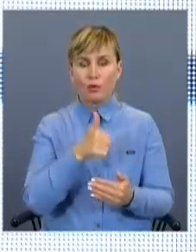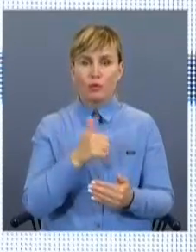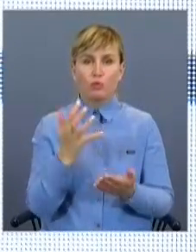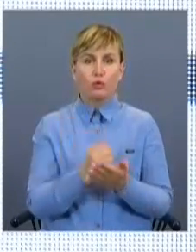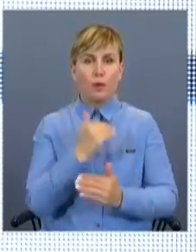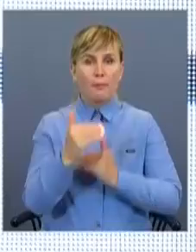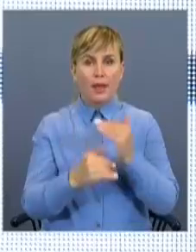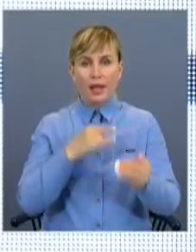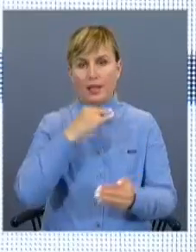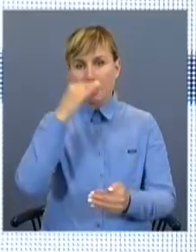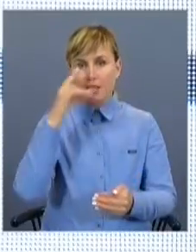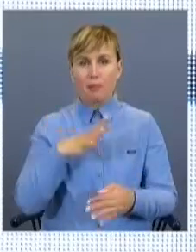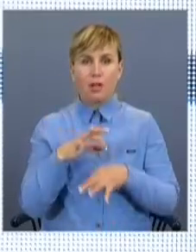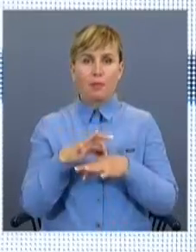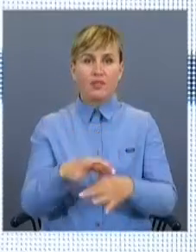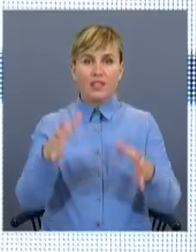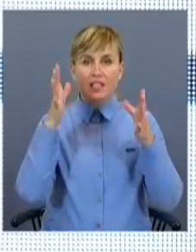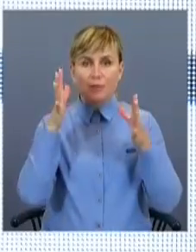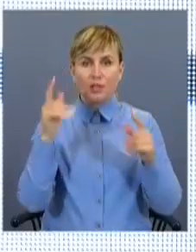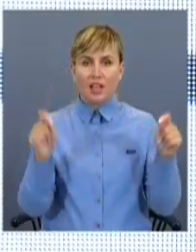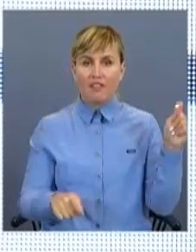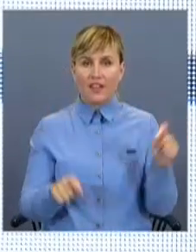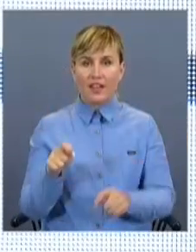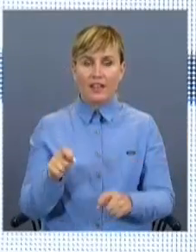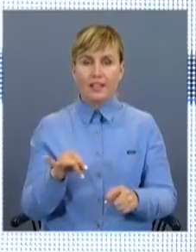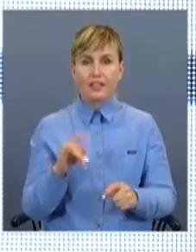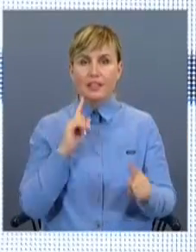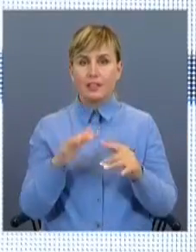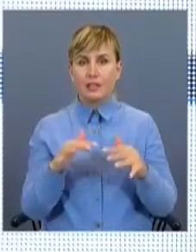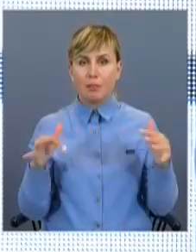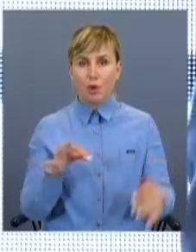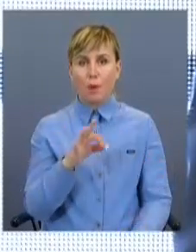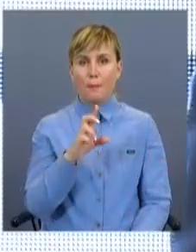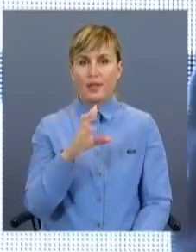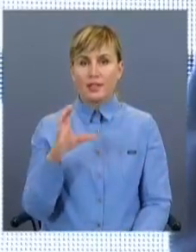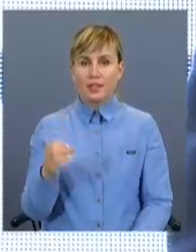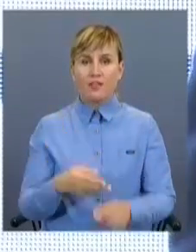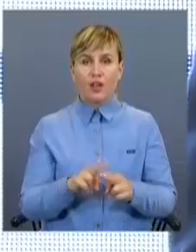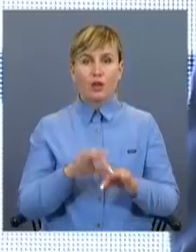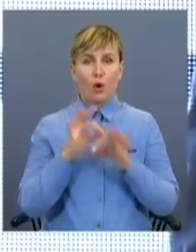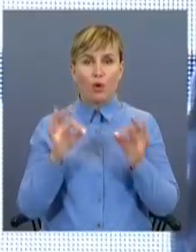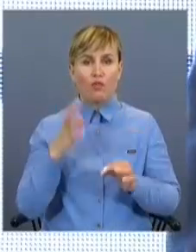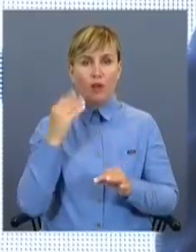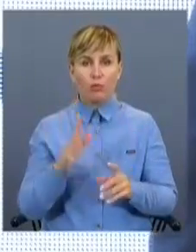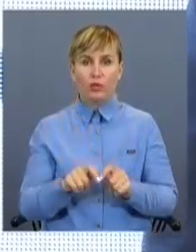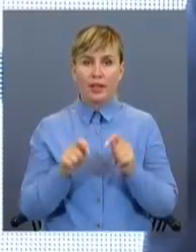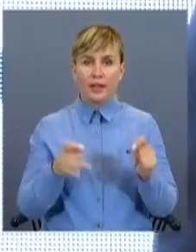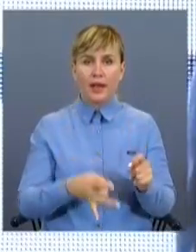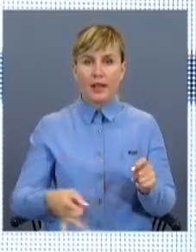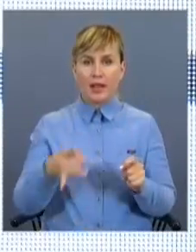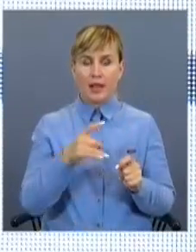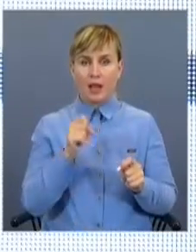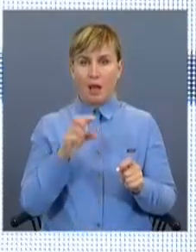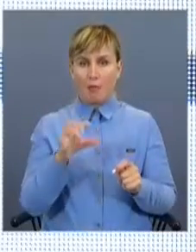председательствованием Казахстана были проведены Исламская конференция и саммит ОБСЕ. Уже этой осенью в Алматы будет открыт региональный